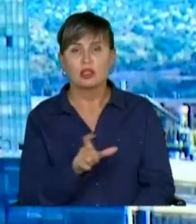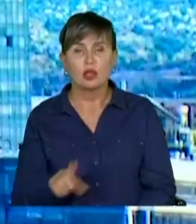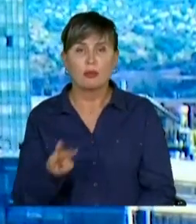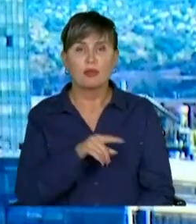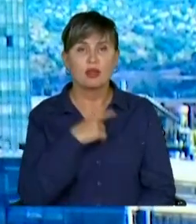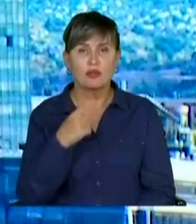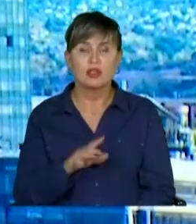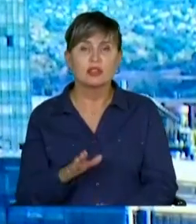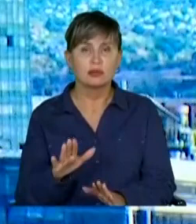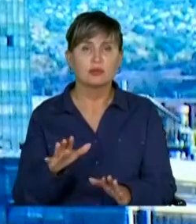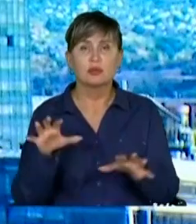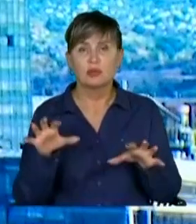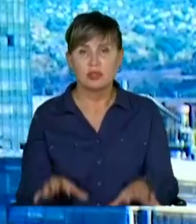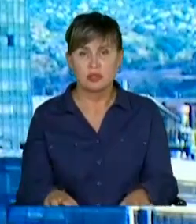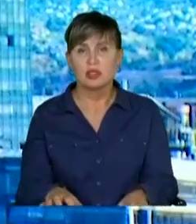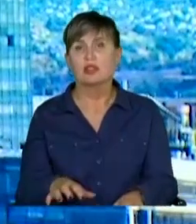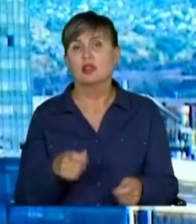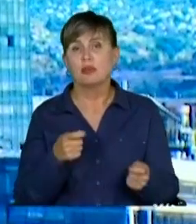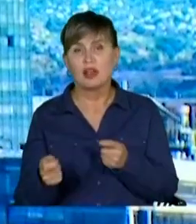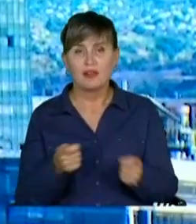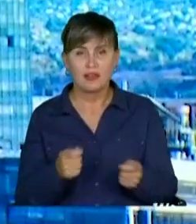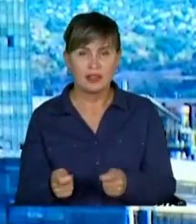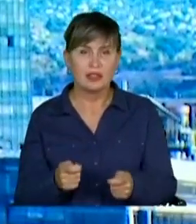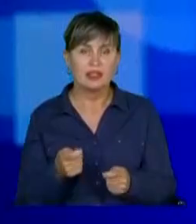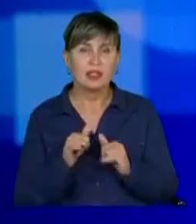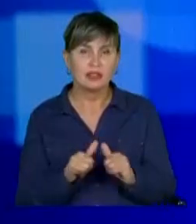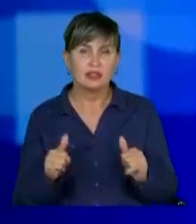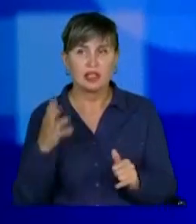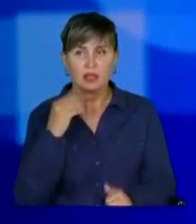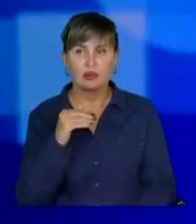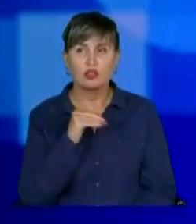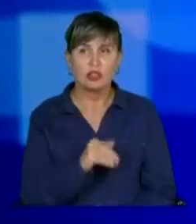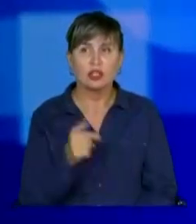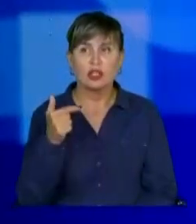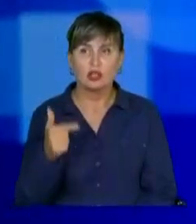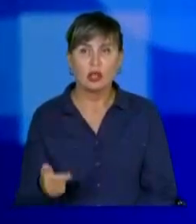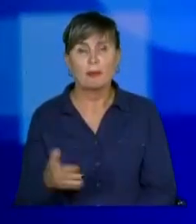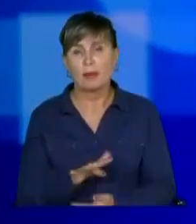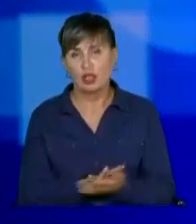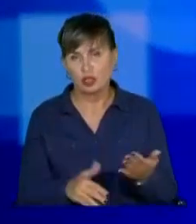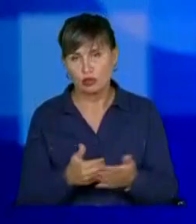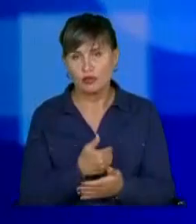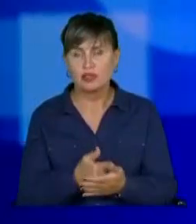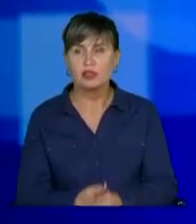с заместителем председателя правления Центра развития Алматы Жанар Габдуллиной. А мы продолжаем.